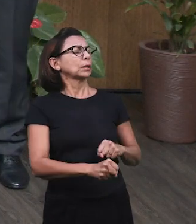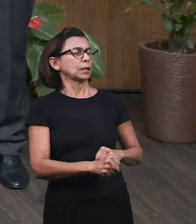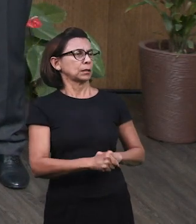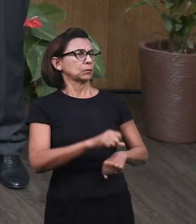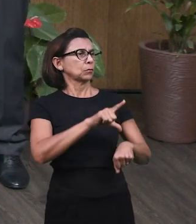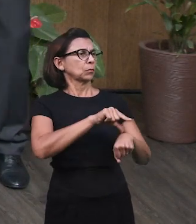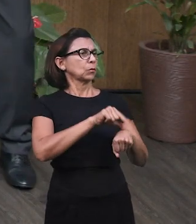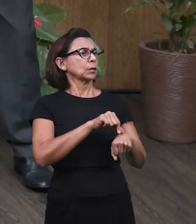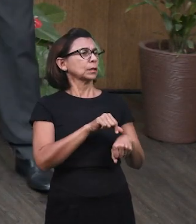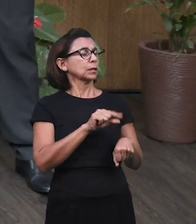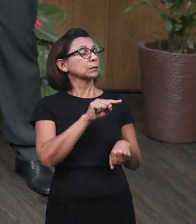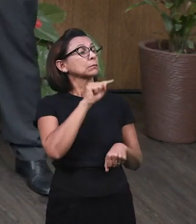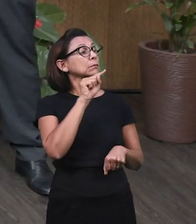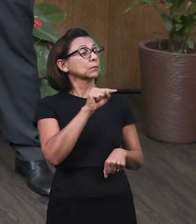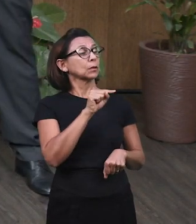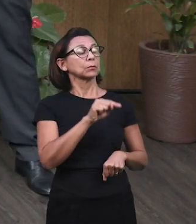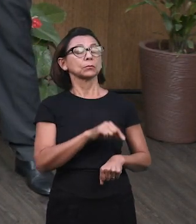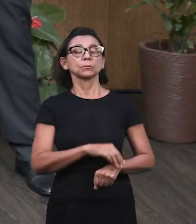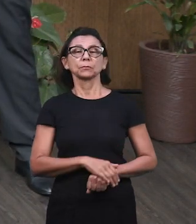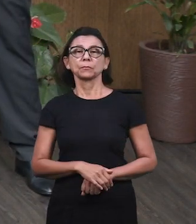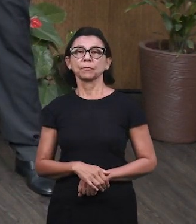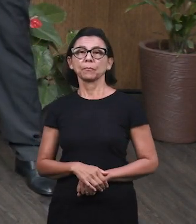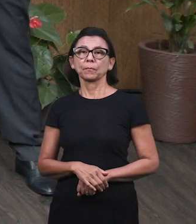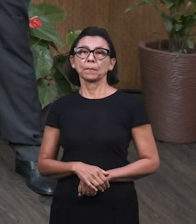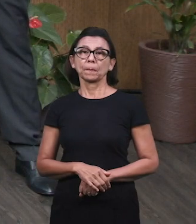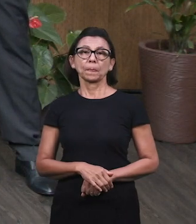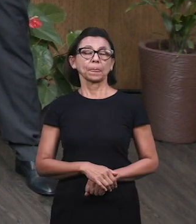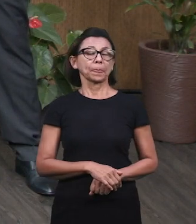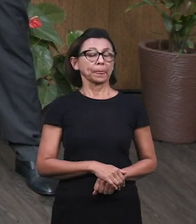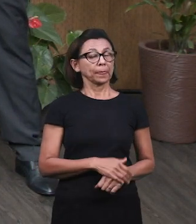dit, ce qu'on lui a dit, donc,